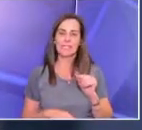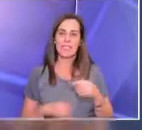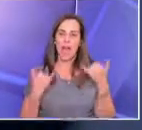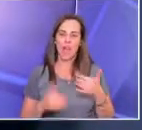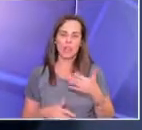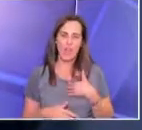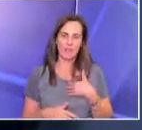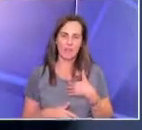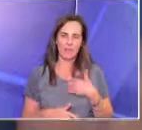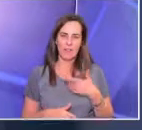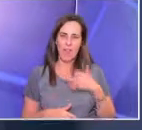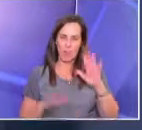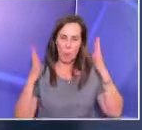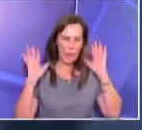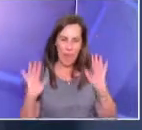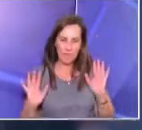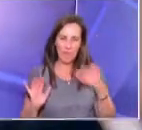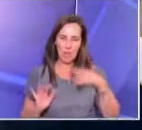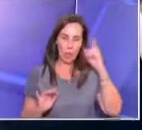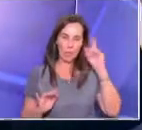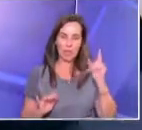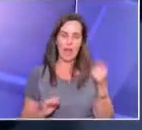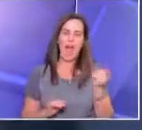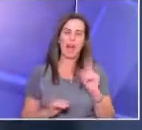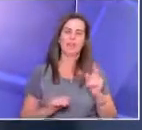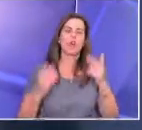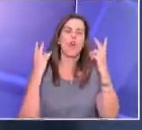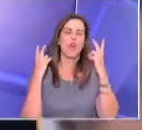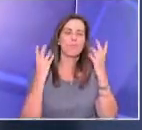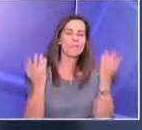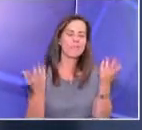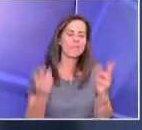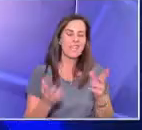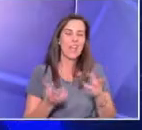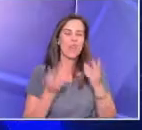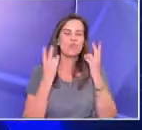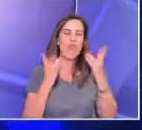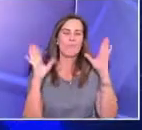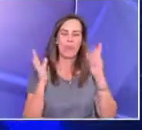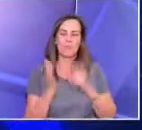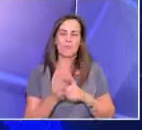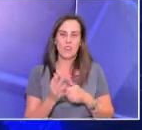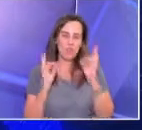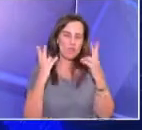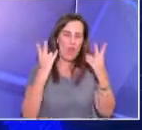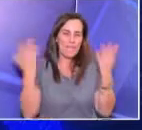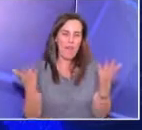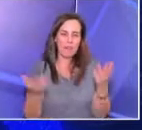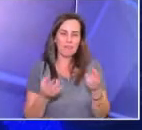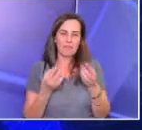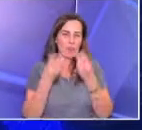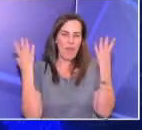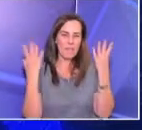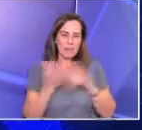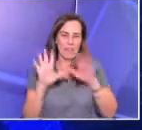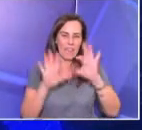עכשיו, אני לא כזה מתלהב מהעניין הזה, אני לא יודע אם בגלל זה... אבל זה לא שווה בשביל שעלינו בעשר נקודות האלה בשיעורי הצבעה? אני לא בטוח מייחס את זה לזה. יכול להיות שאני מייחס